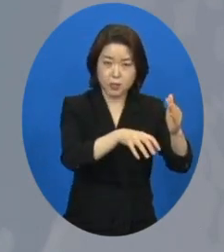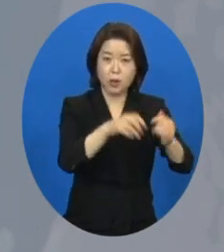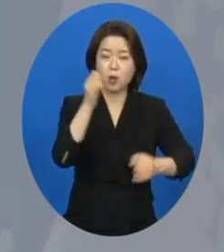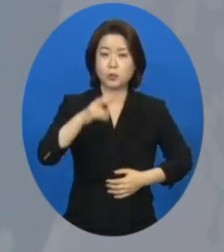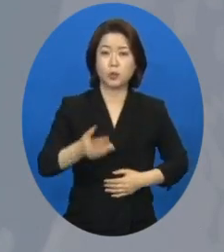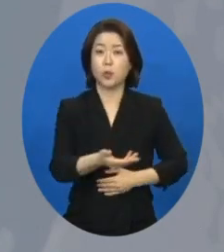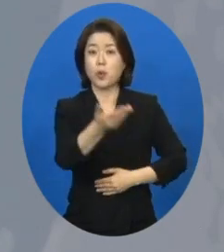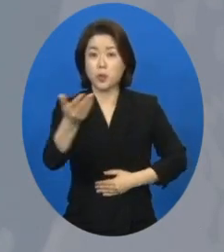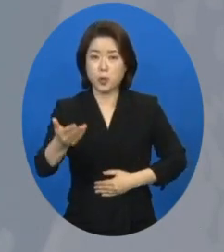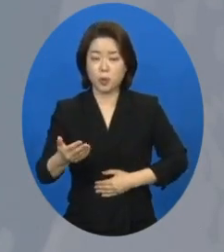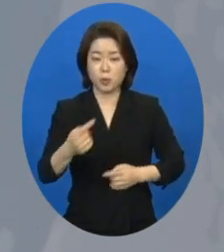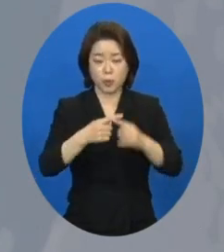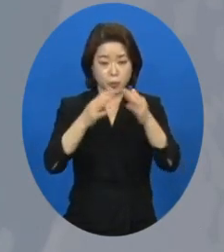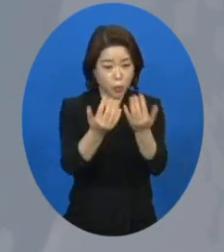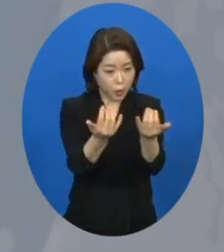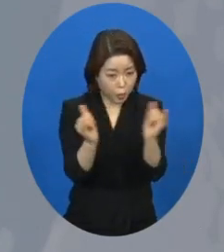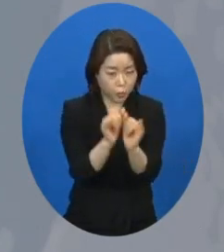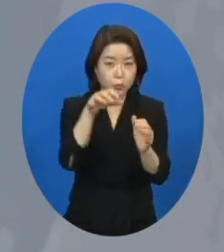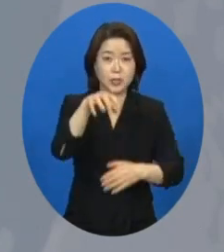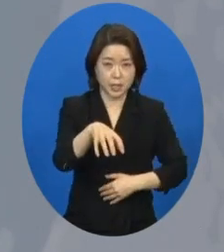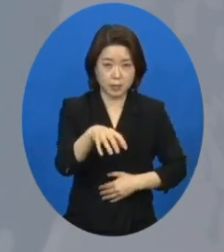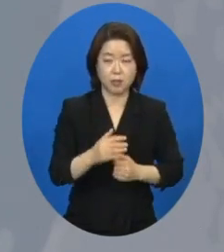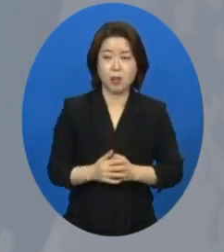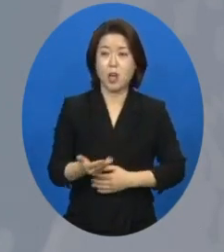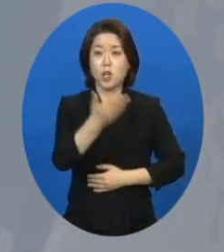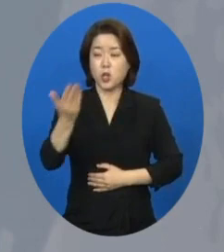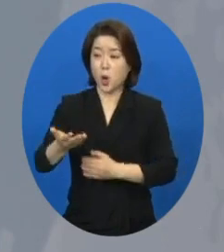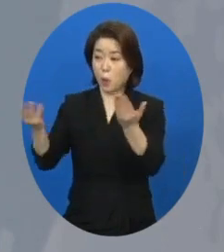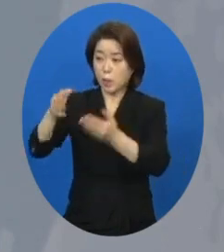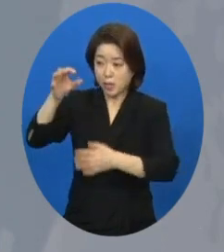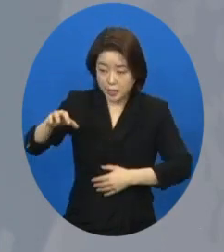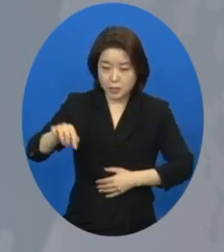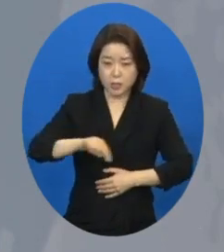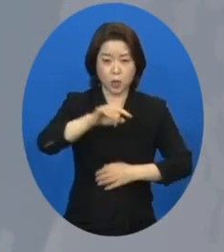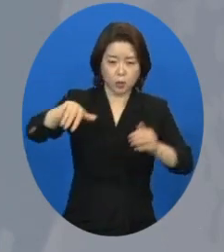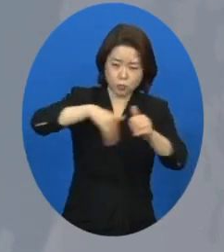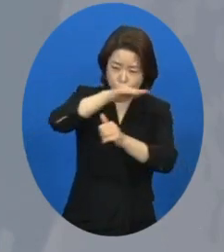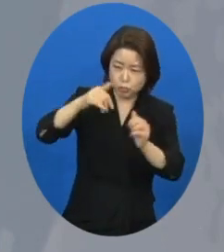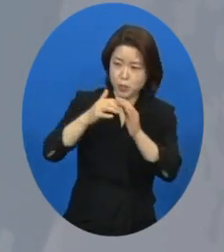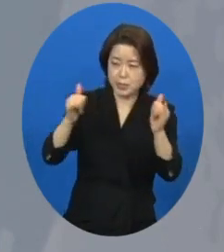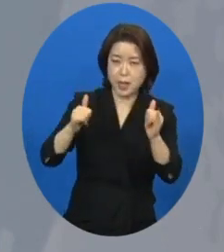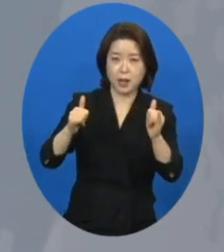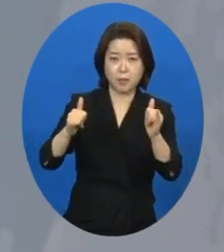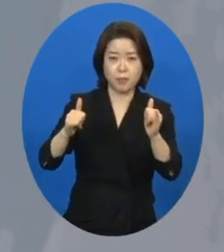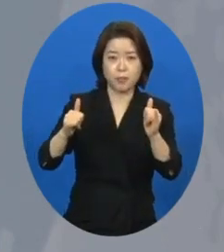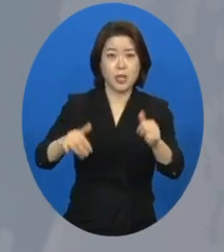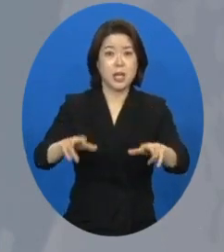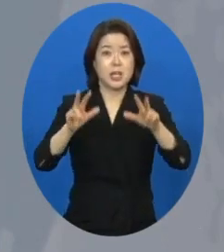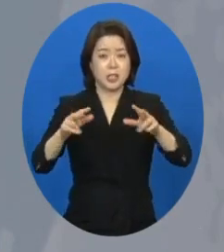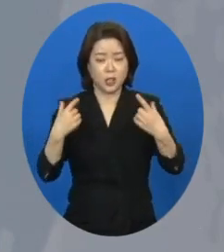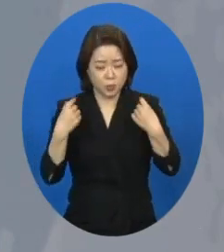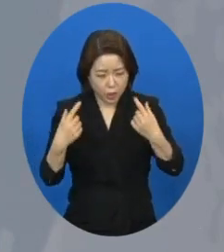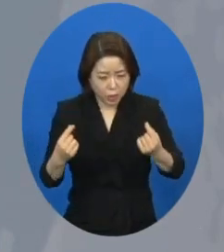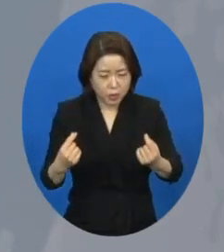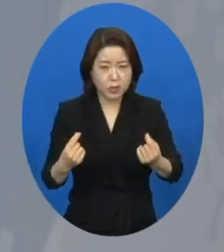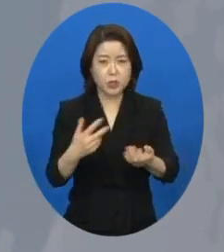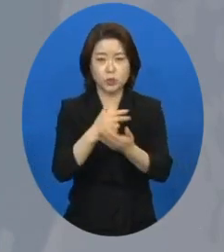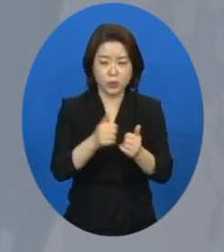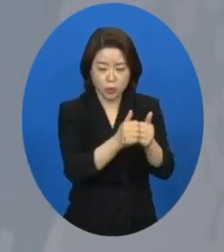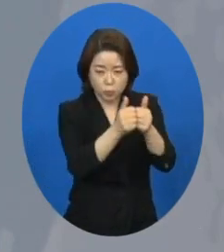또 여러분 교회 공동체 안에서 여러분의 일터와 여러분 주변 사람들에게 지금도 예수님과